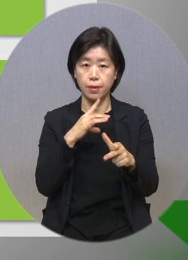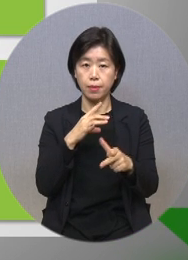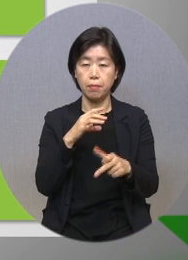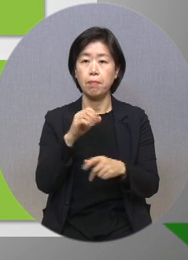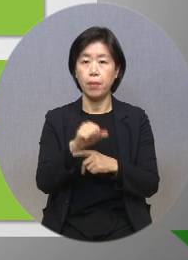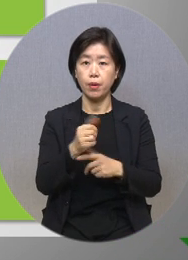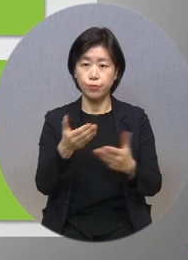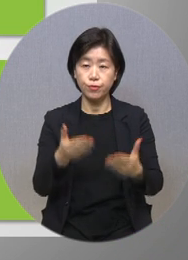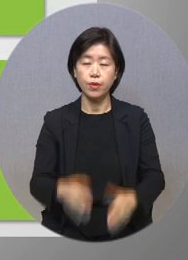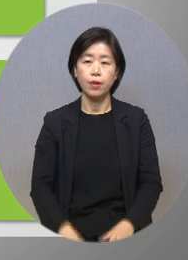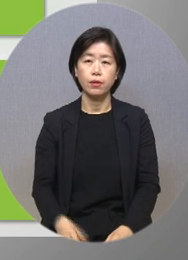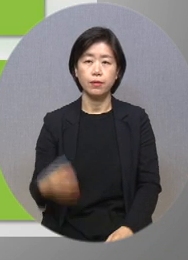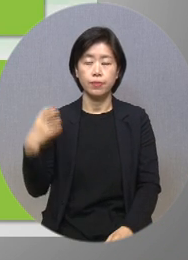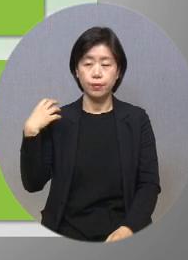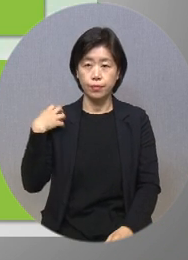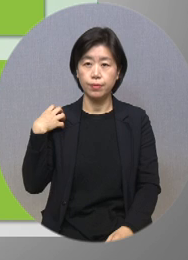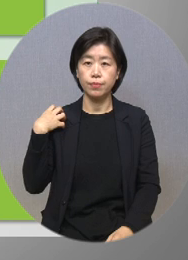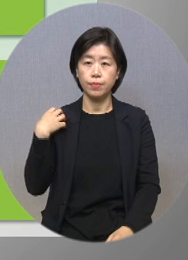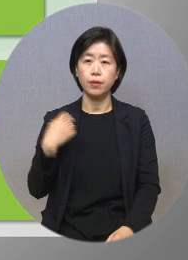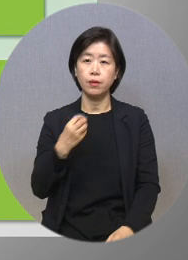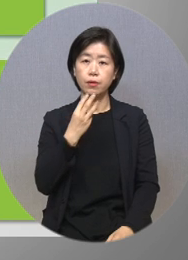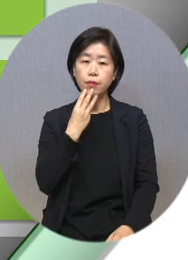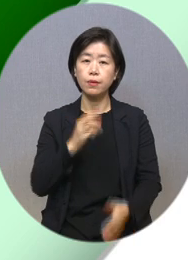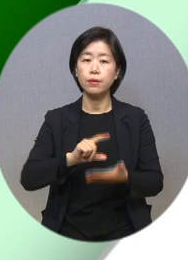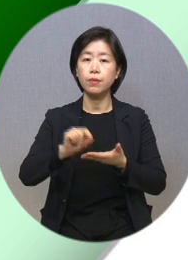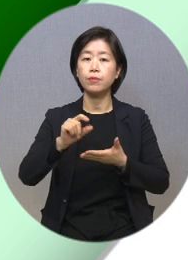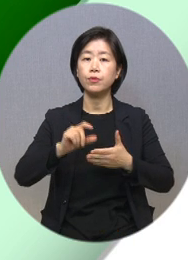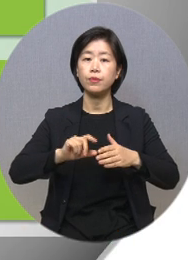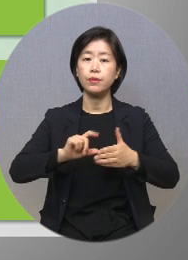담당지사는 서울 동부지사입니다.